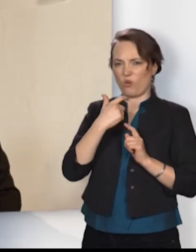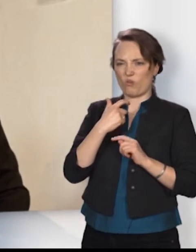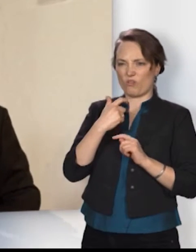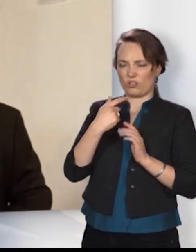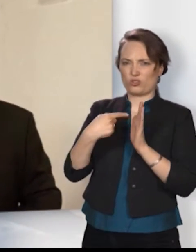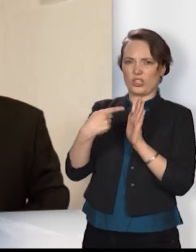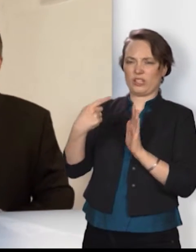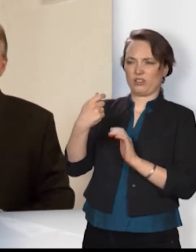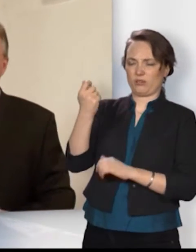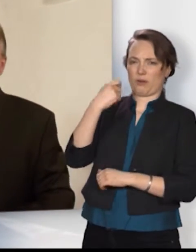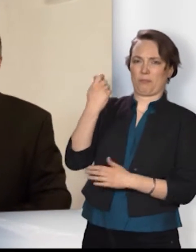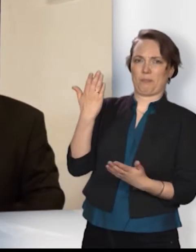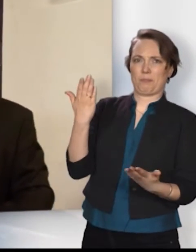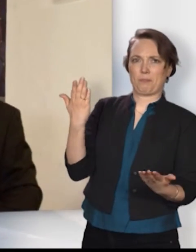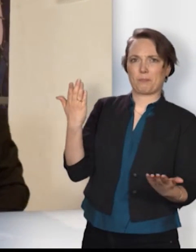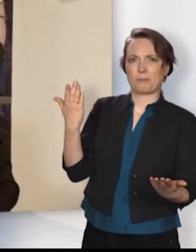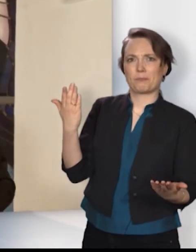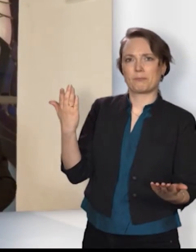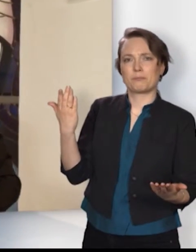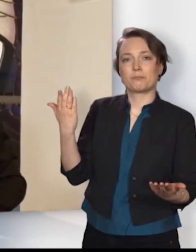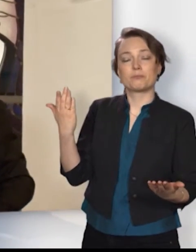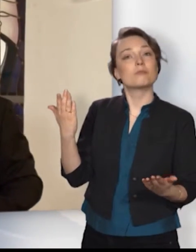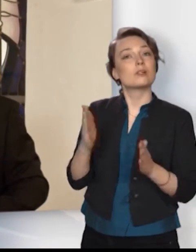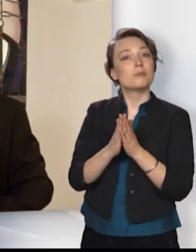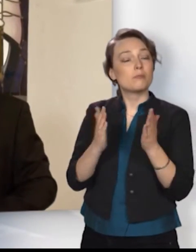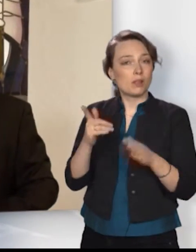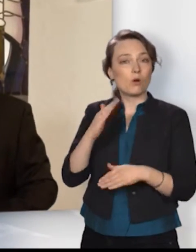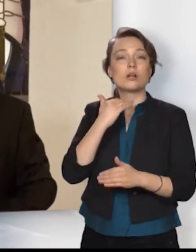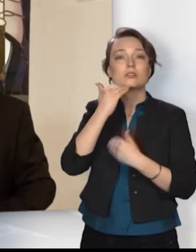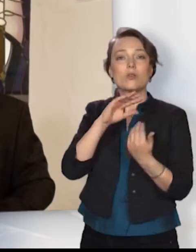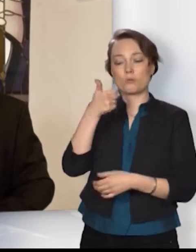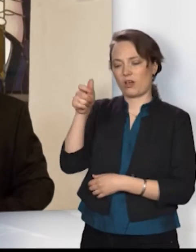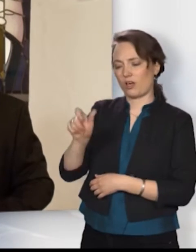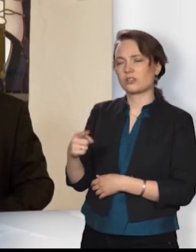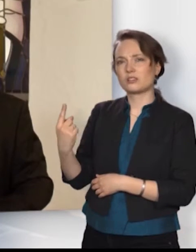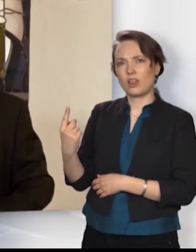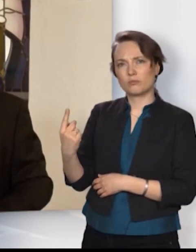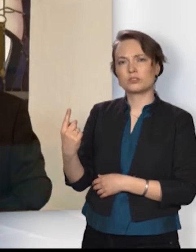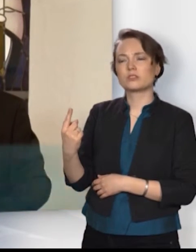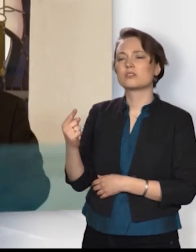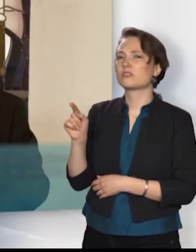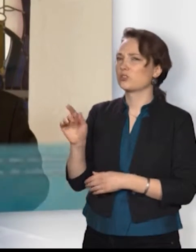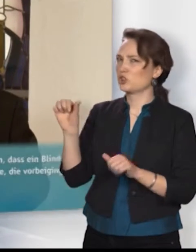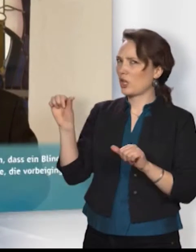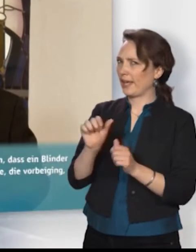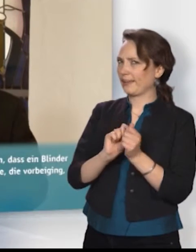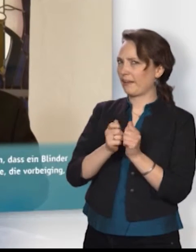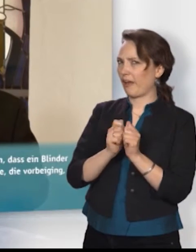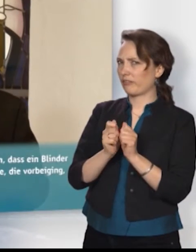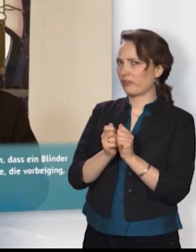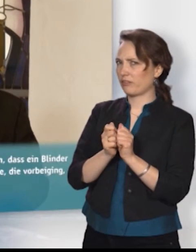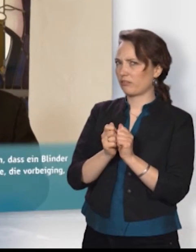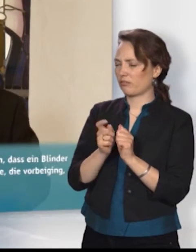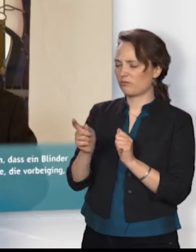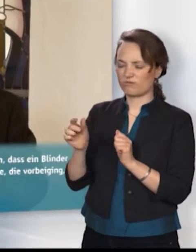Von einem wird erzählt in der Bibel, der auch schlechte Karten, ein mieses Blatt auf der Hand hatte. Das heißt, dass es